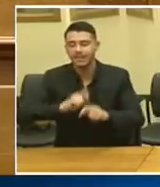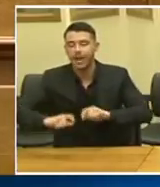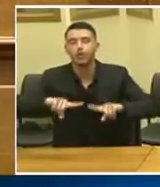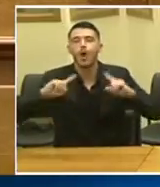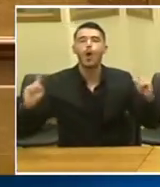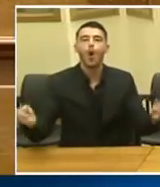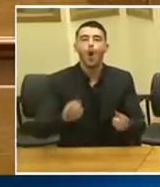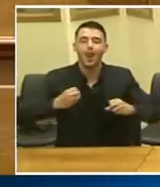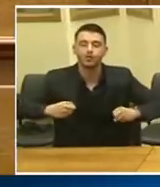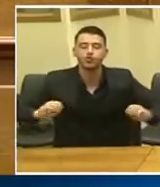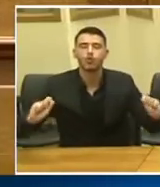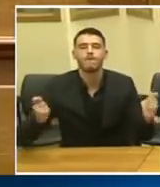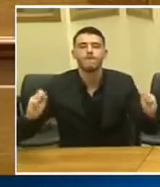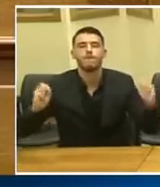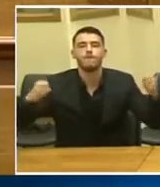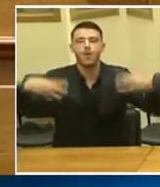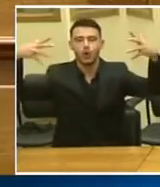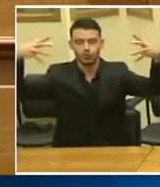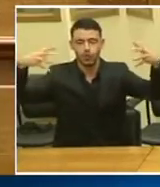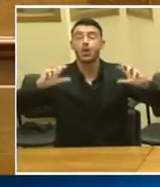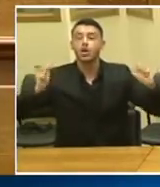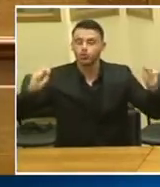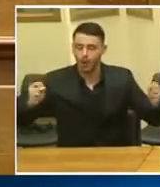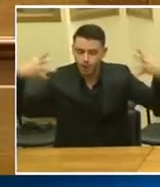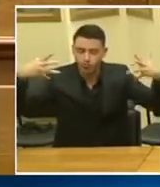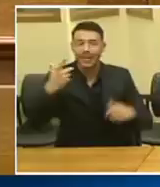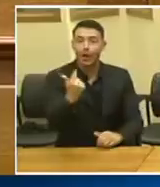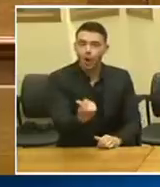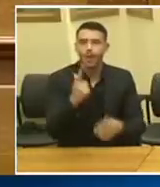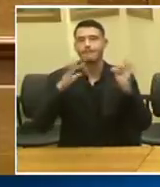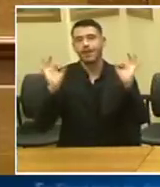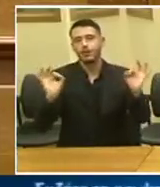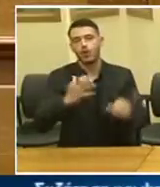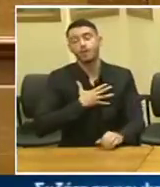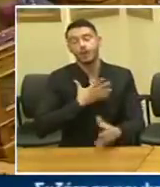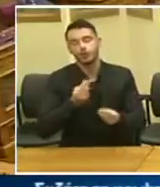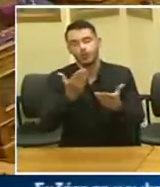στο φως λοιπόν και για το μακεδονικό και για την οικονομία, κύριε Υπουργέ. Ευχαριστώ πάρα πολύ.